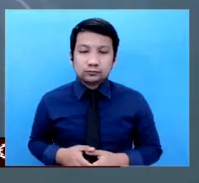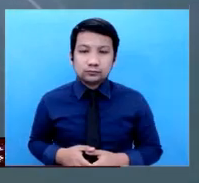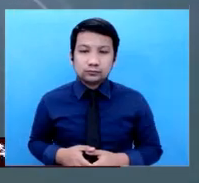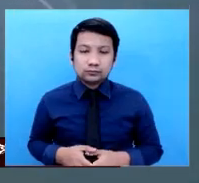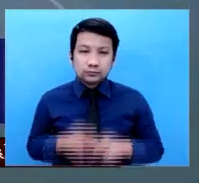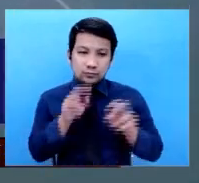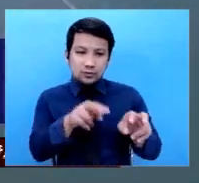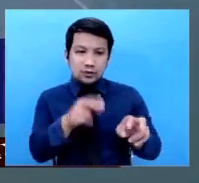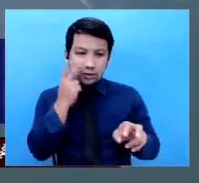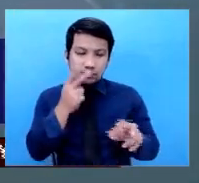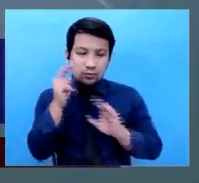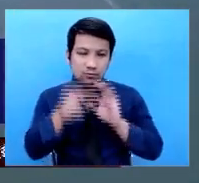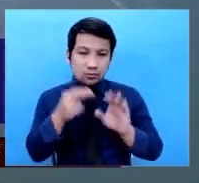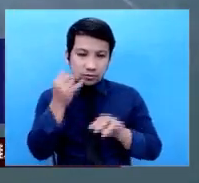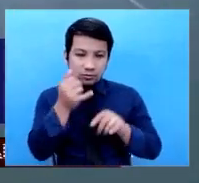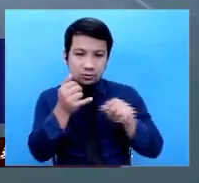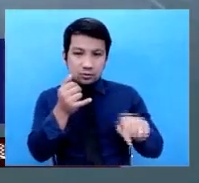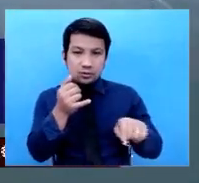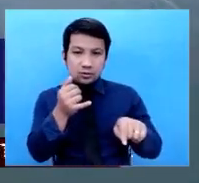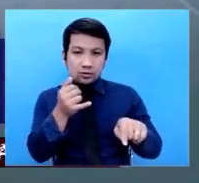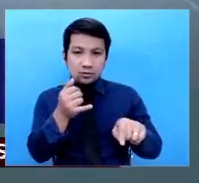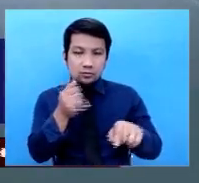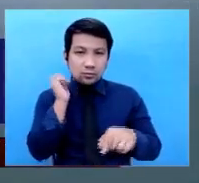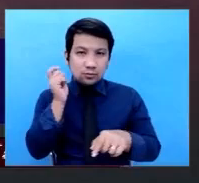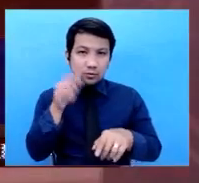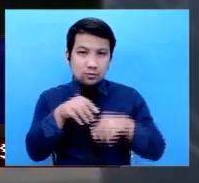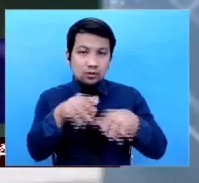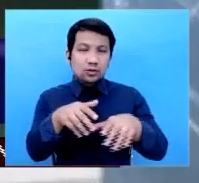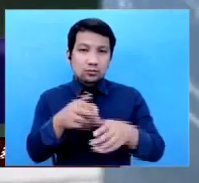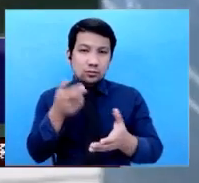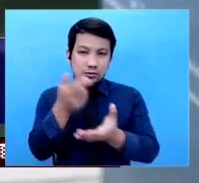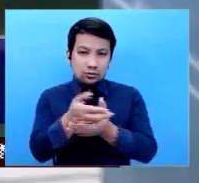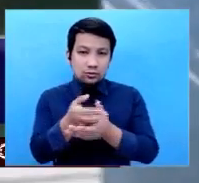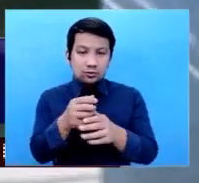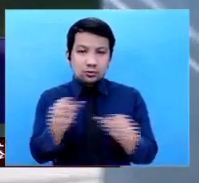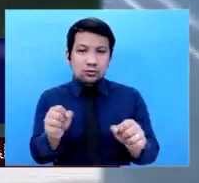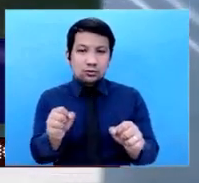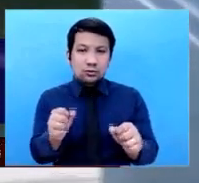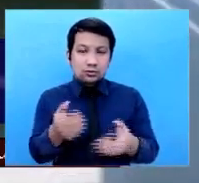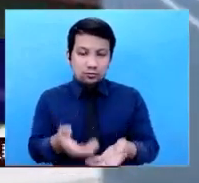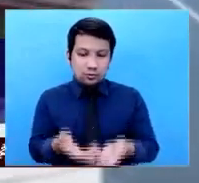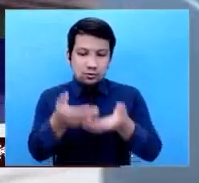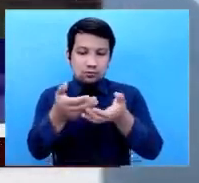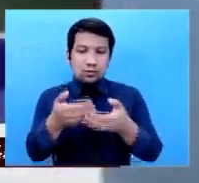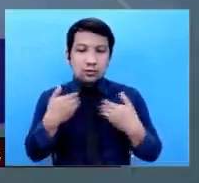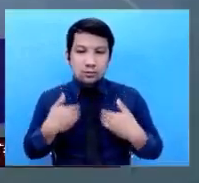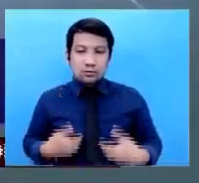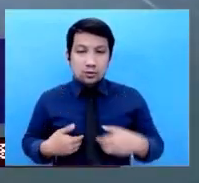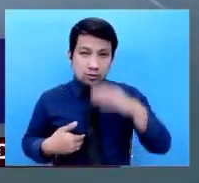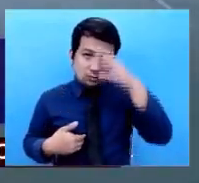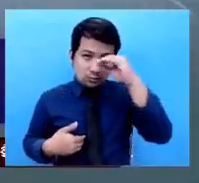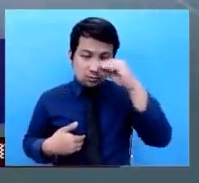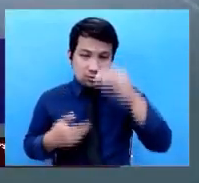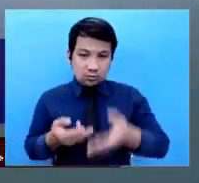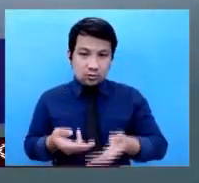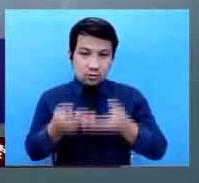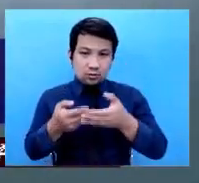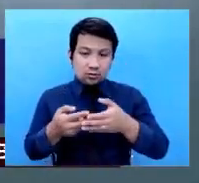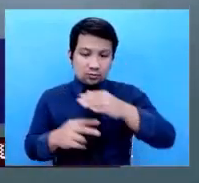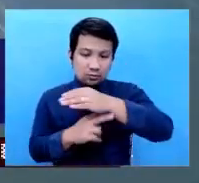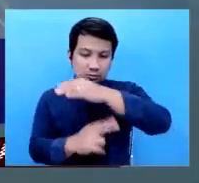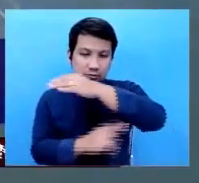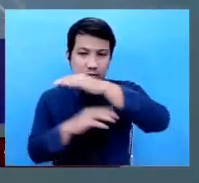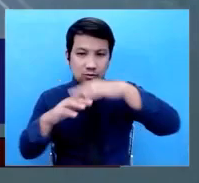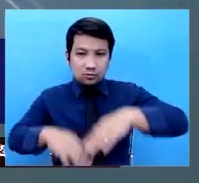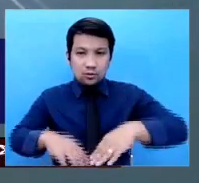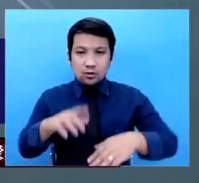Kitang-kita sa video na ito ang pagkukumahog ng mga rescuer sa pag-angat ng katawan ng isang lalaki sa Lobok River na sakop